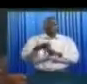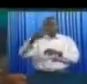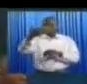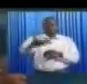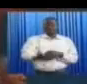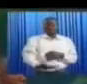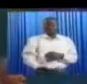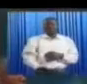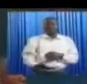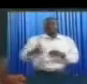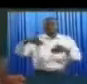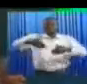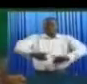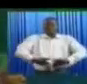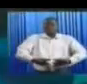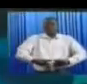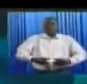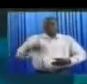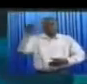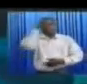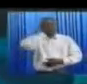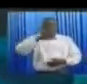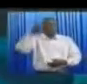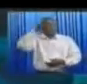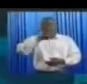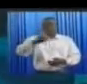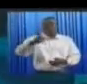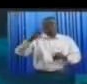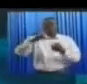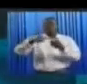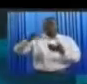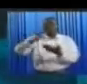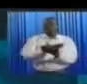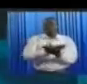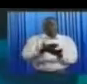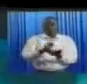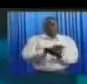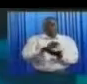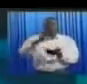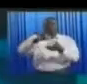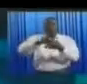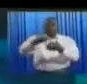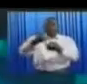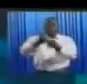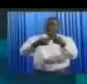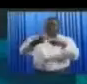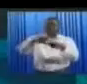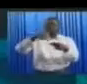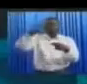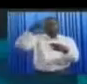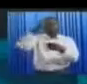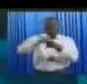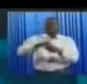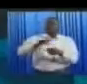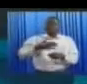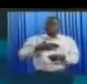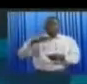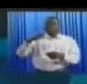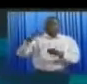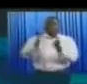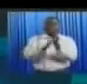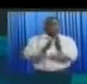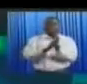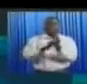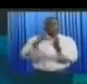J'invite la jeunesse africaine à travers l'album Devenu dans mon école, qui est l'école des champions, l'école de ceux